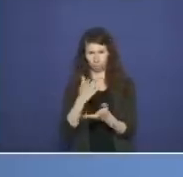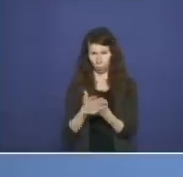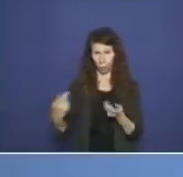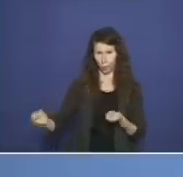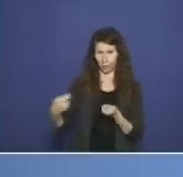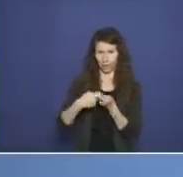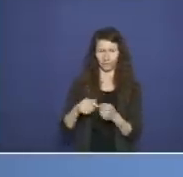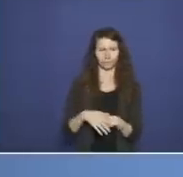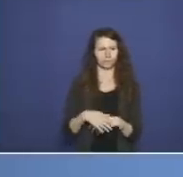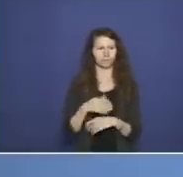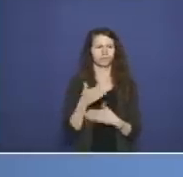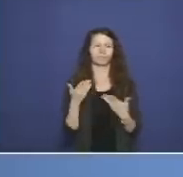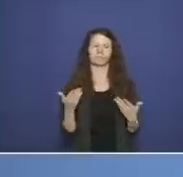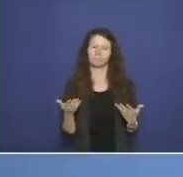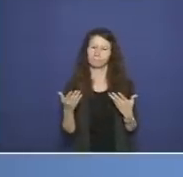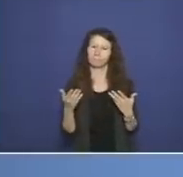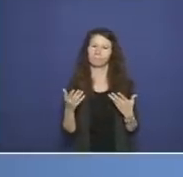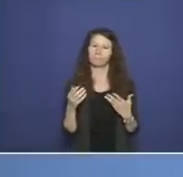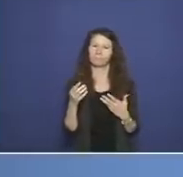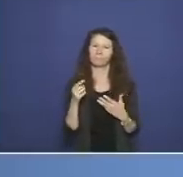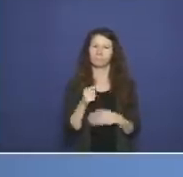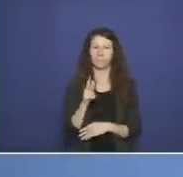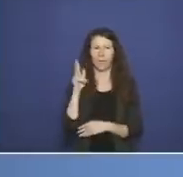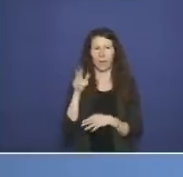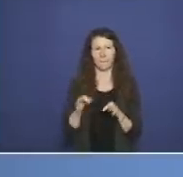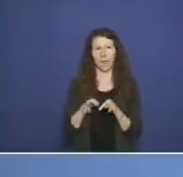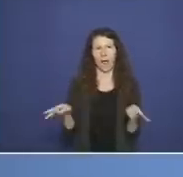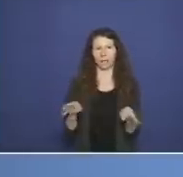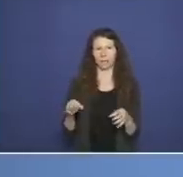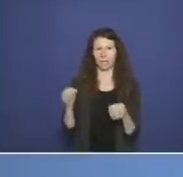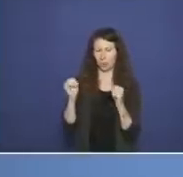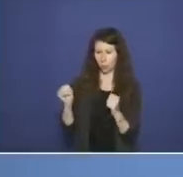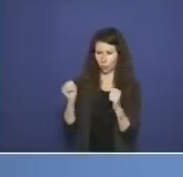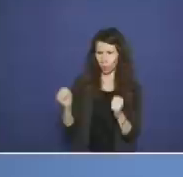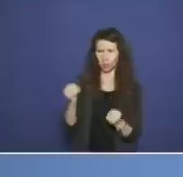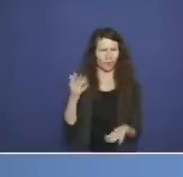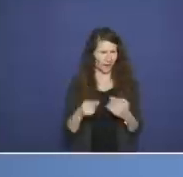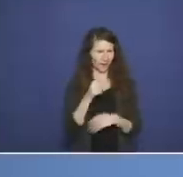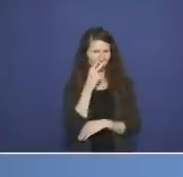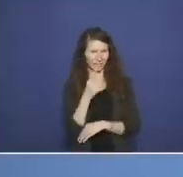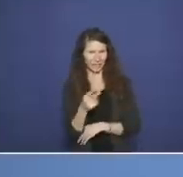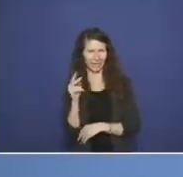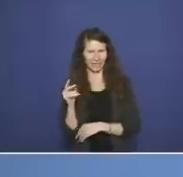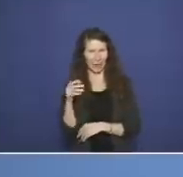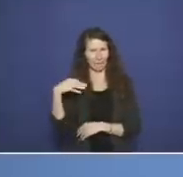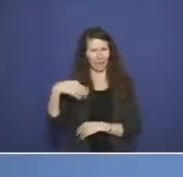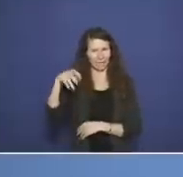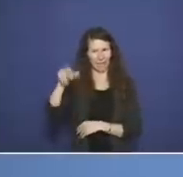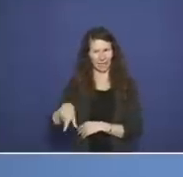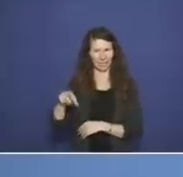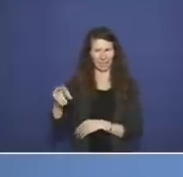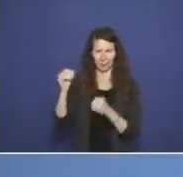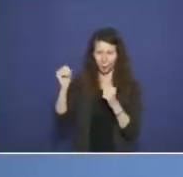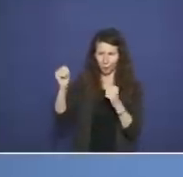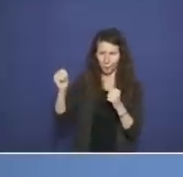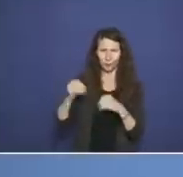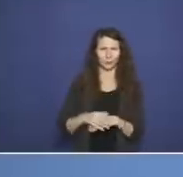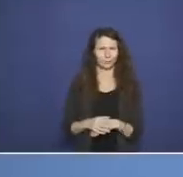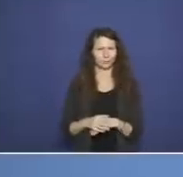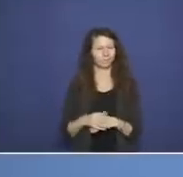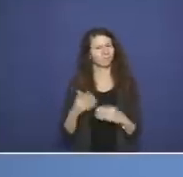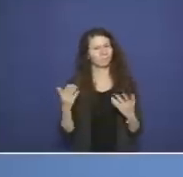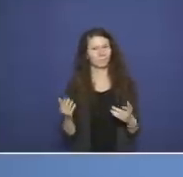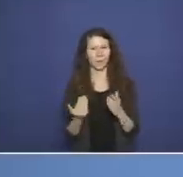Die Glückwünsche des von Herrn Maas haben Sie vielleicht gesehen, die sich an den Präsidenten gerichtet haben. Glückwünsche an eine neue